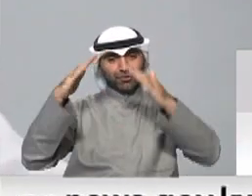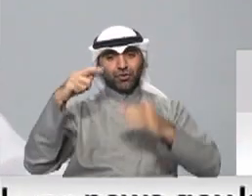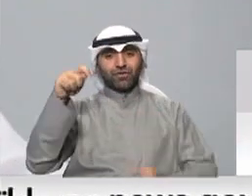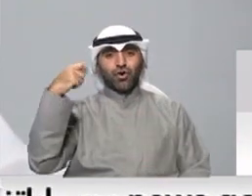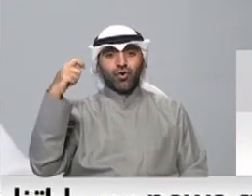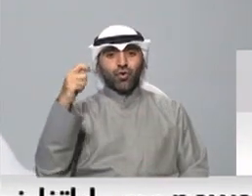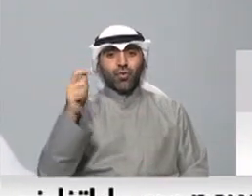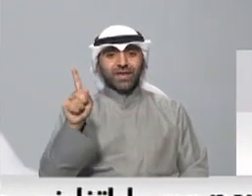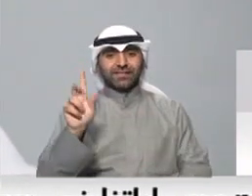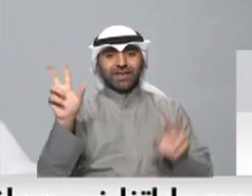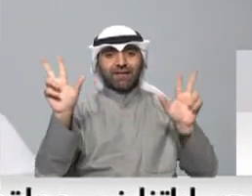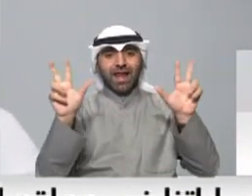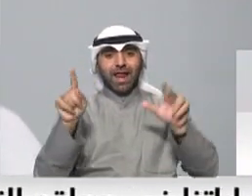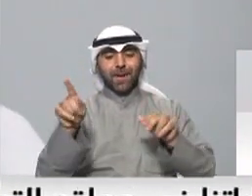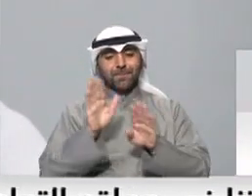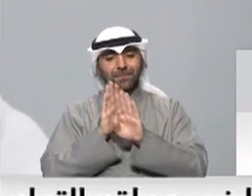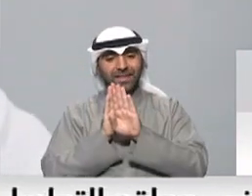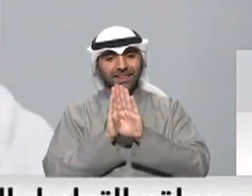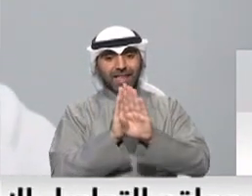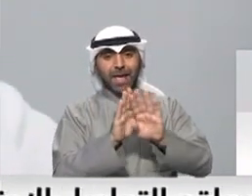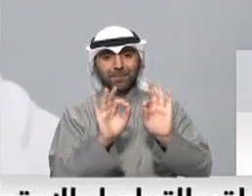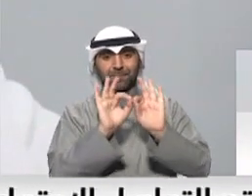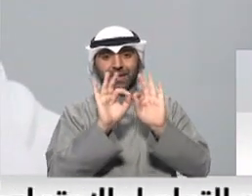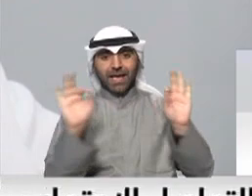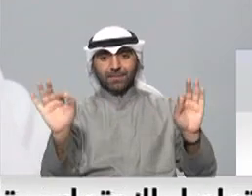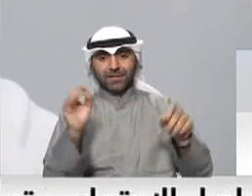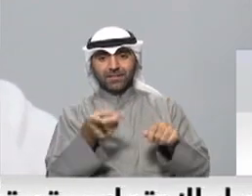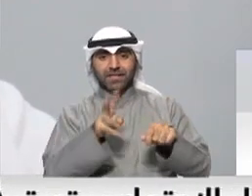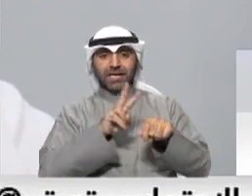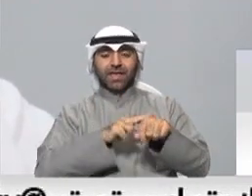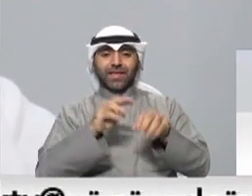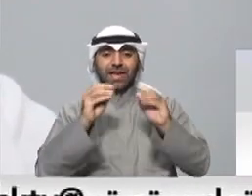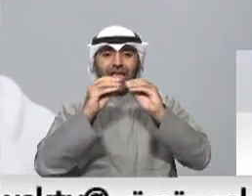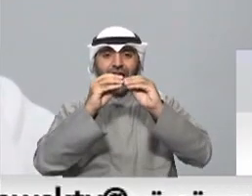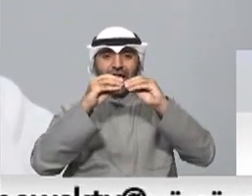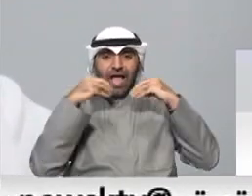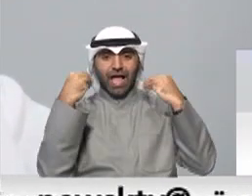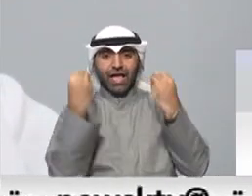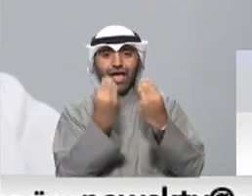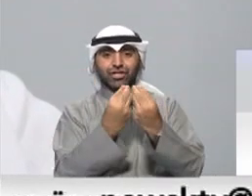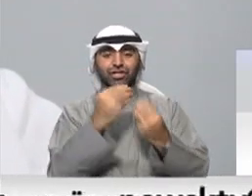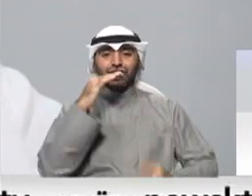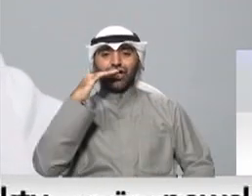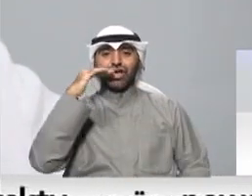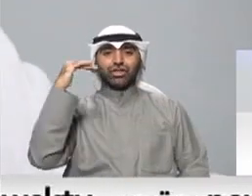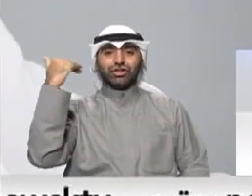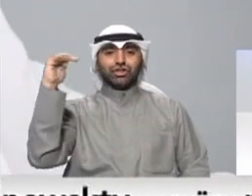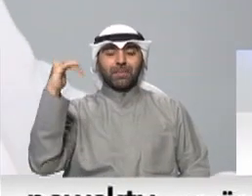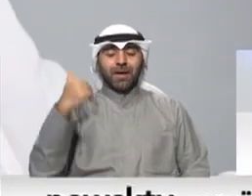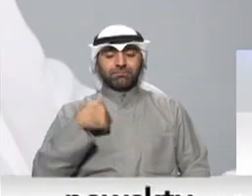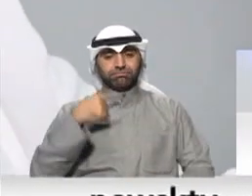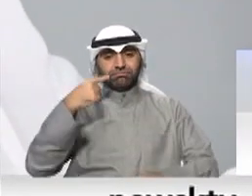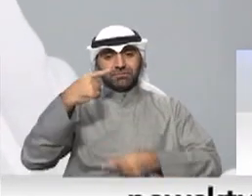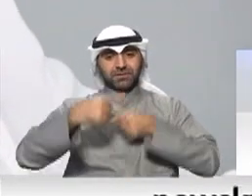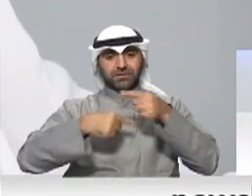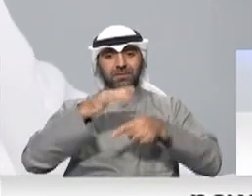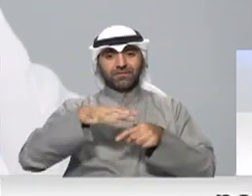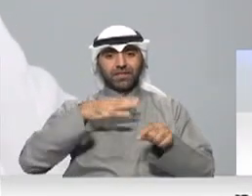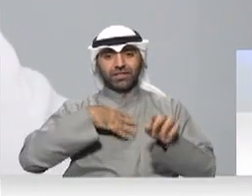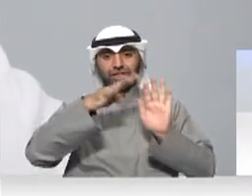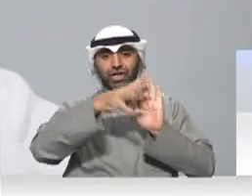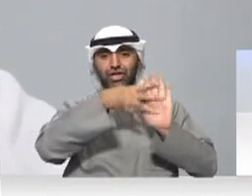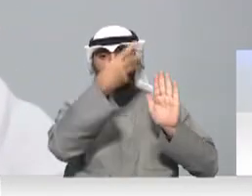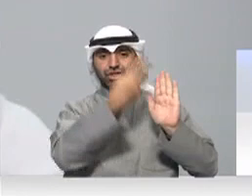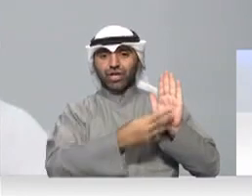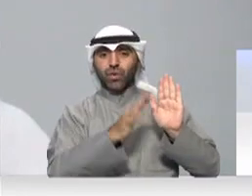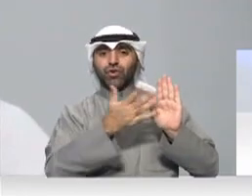المساحات الشبابية الفنية. الهيئة العامة للشباب عندها برامج متنوعة متعددة في مجالات الفنون، ولها قالب خاص في جانب المسرح،